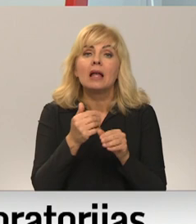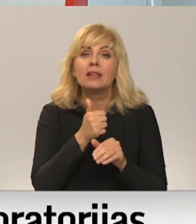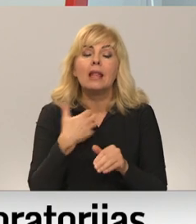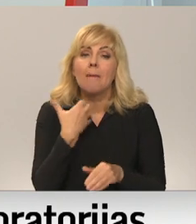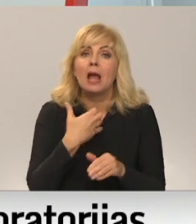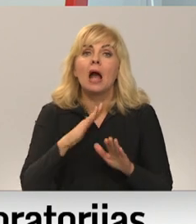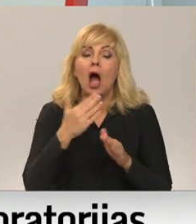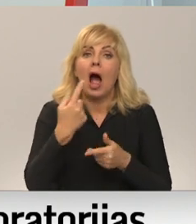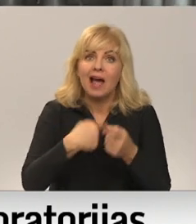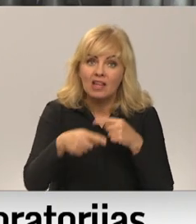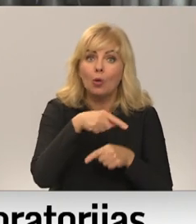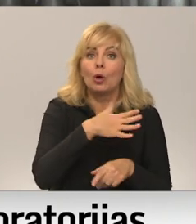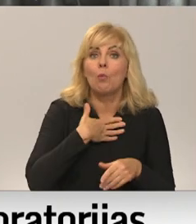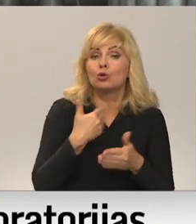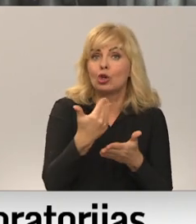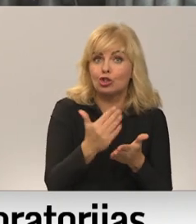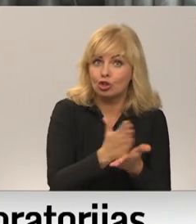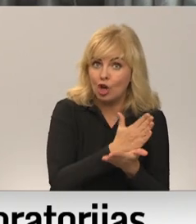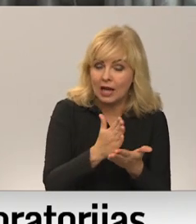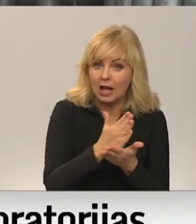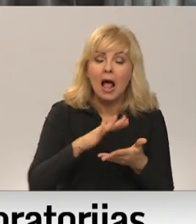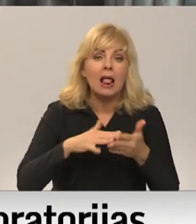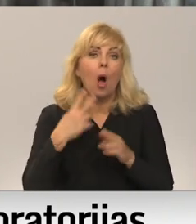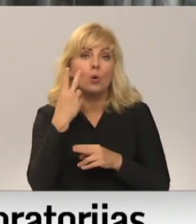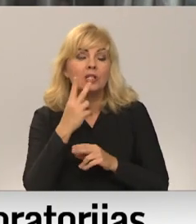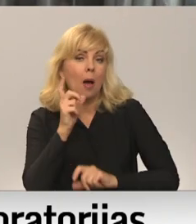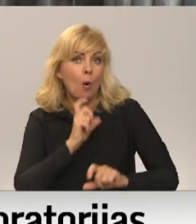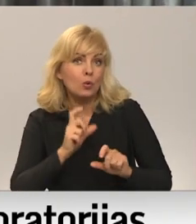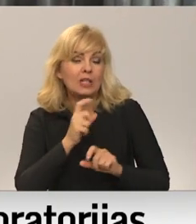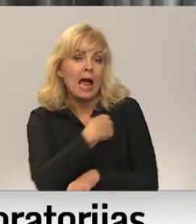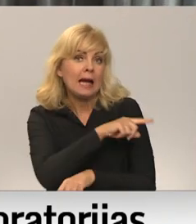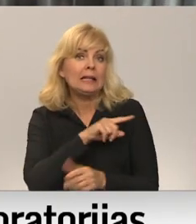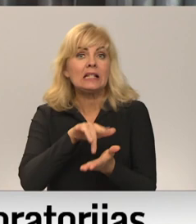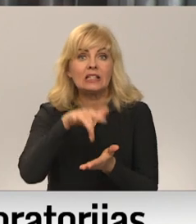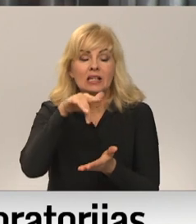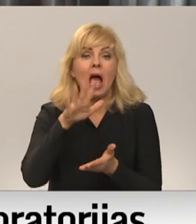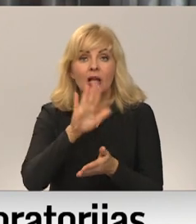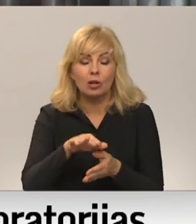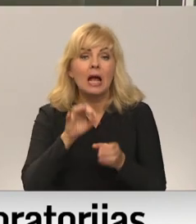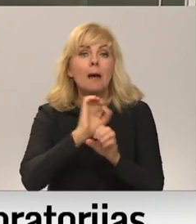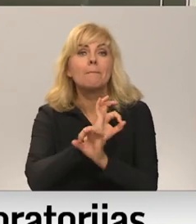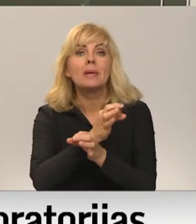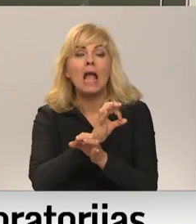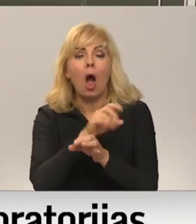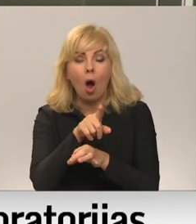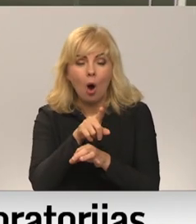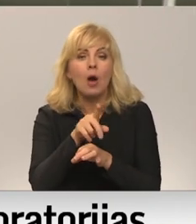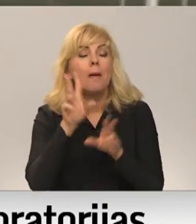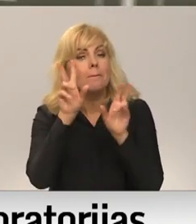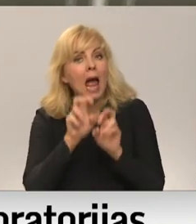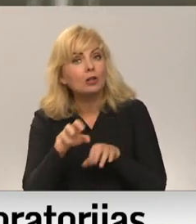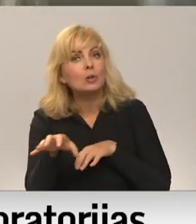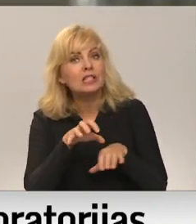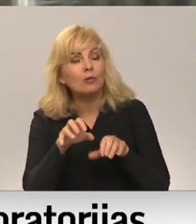mūsu šķirni. Latvijas Lauksaimniecības universitātes klīniskajā centrā tagad būs arī biokameru laboratorija, kurā varēs pētīt